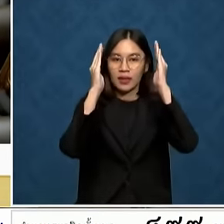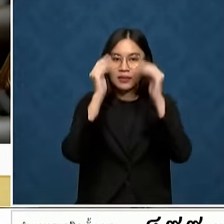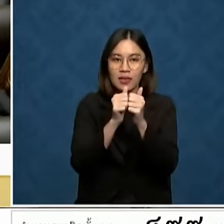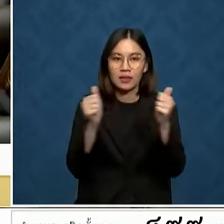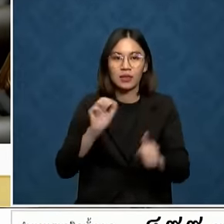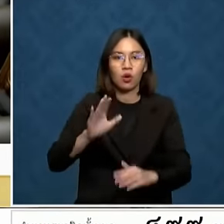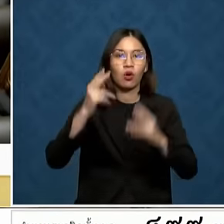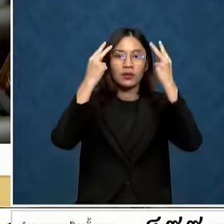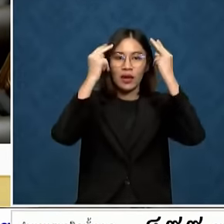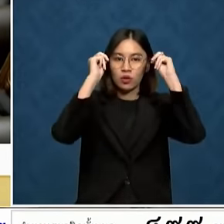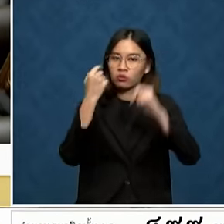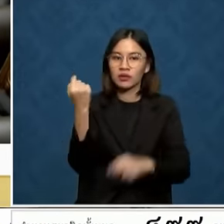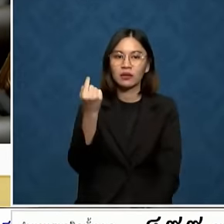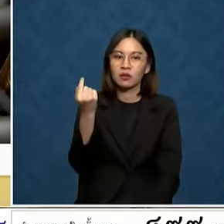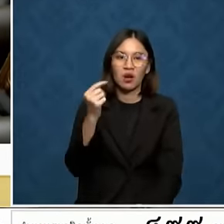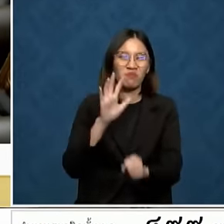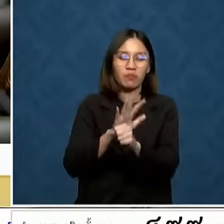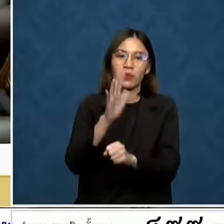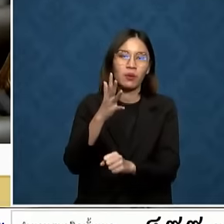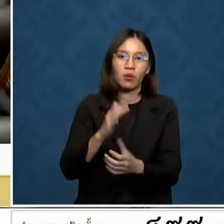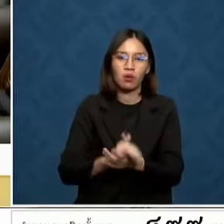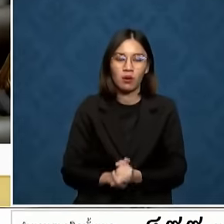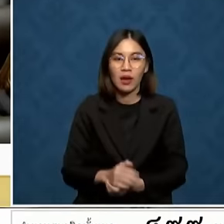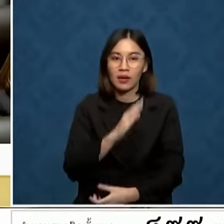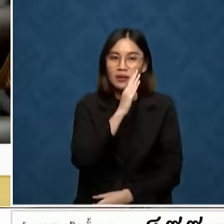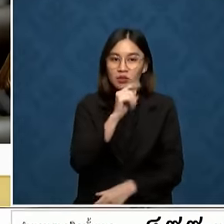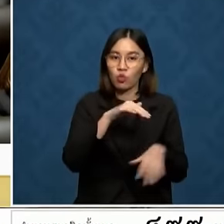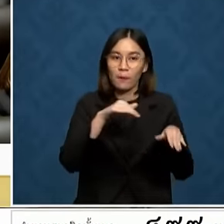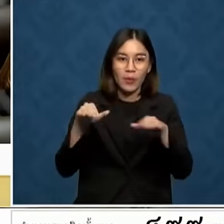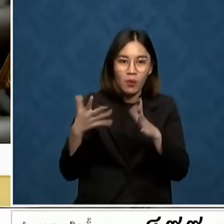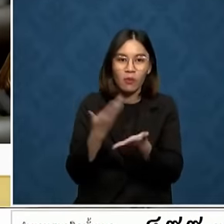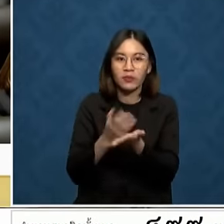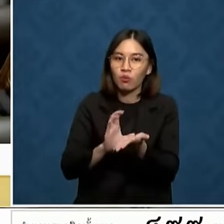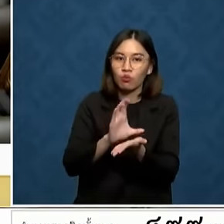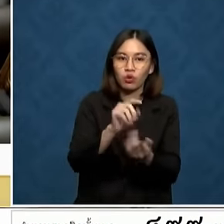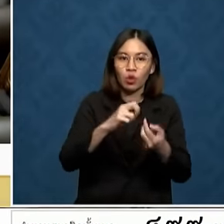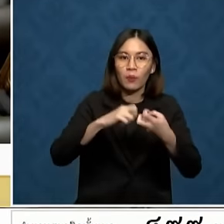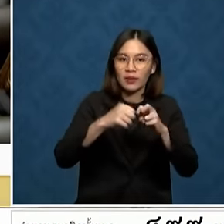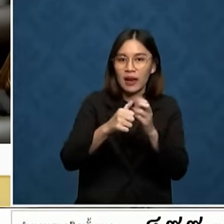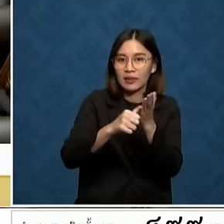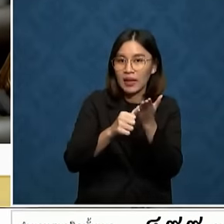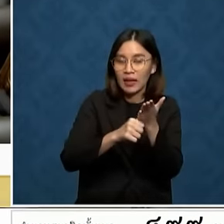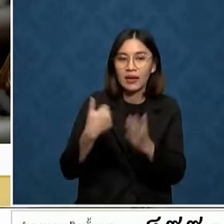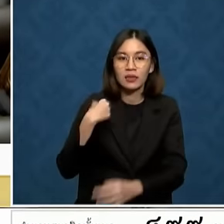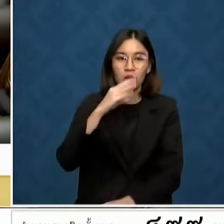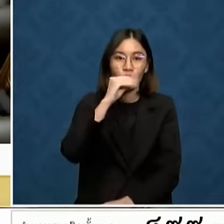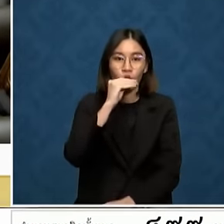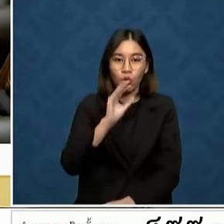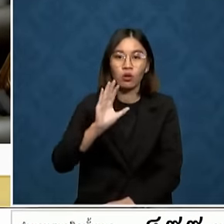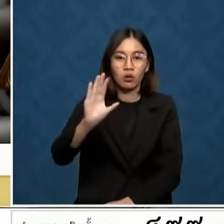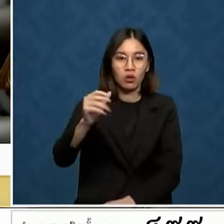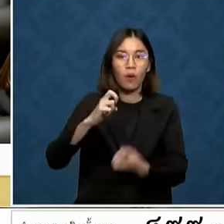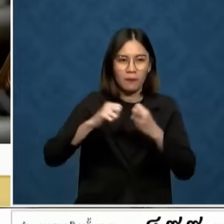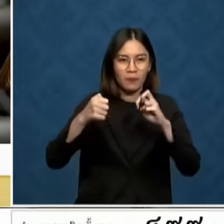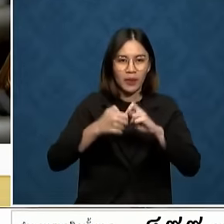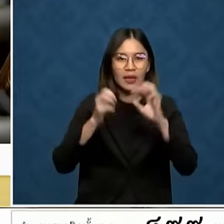ีของท่านนายกเพียอย่เดียวมไมพอครับหากทไม่พร้อจะลงทุนในการแ้ปัหาททานปูดเองวเปปัหาท